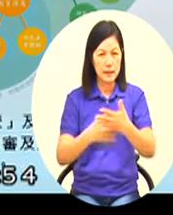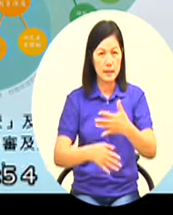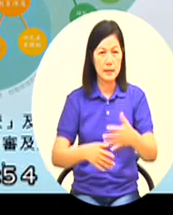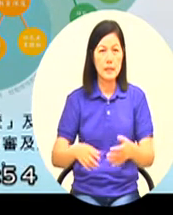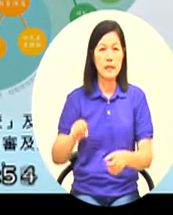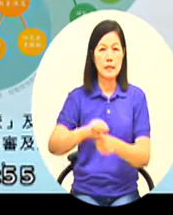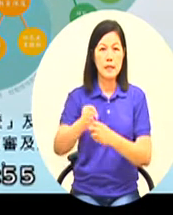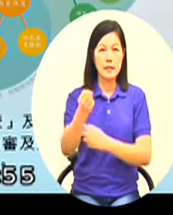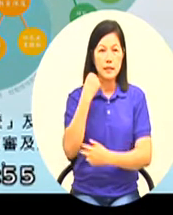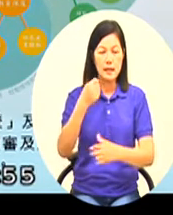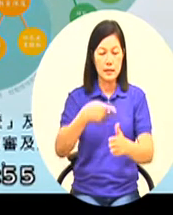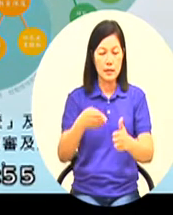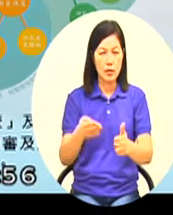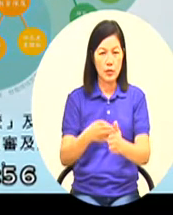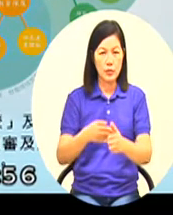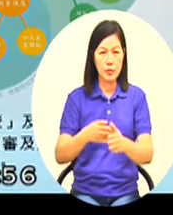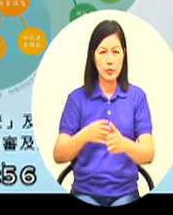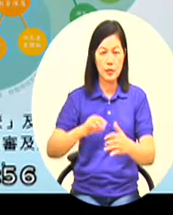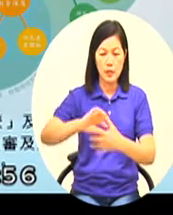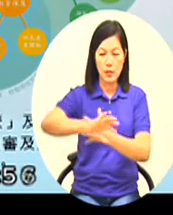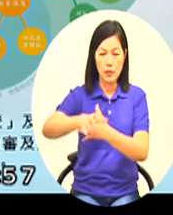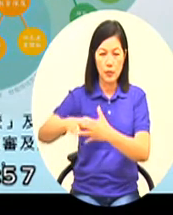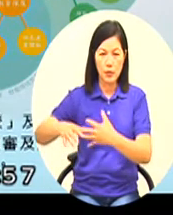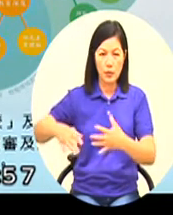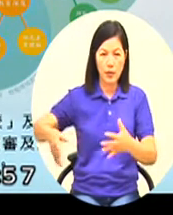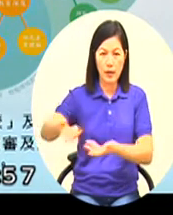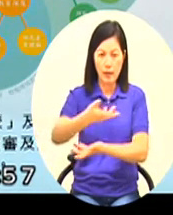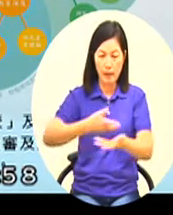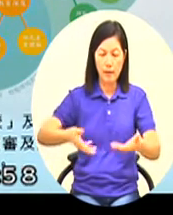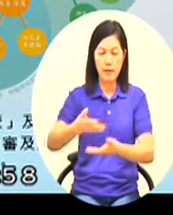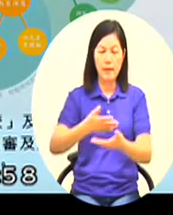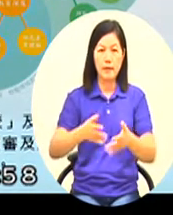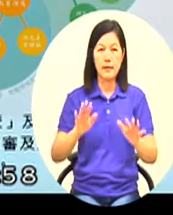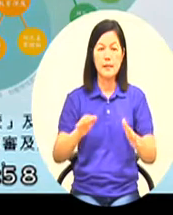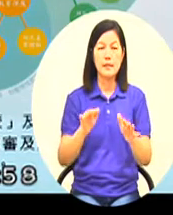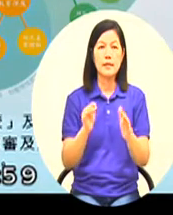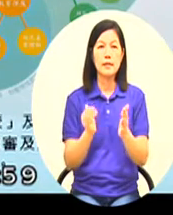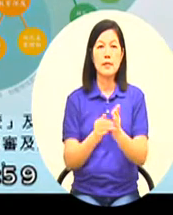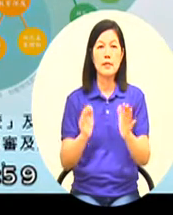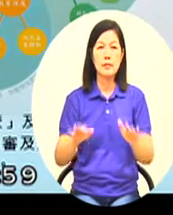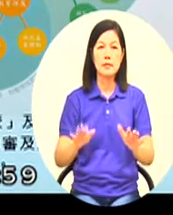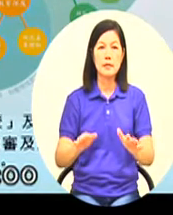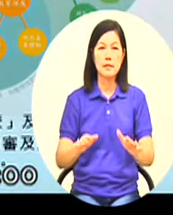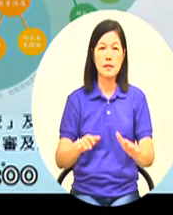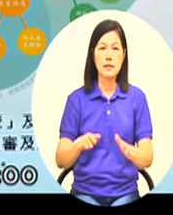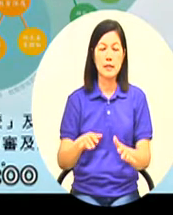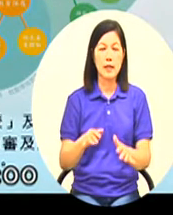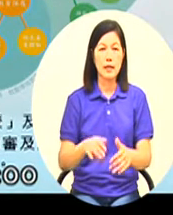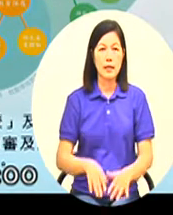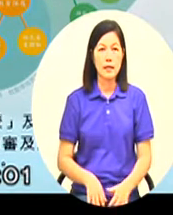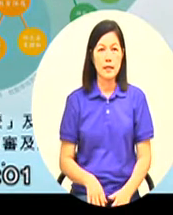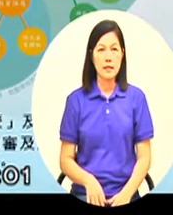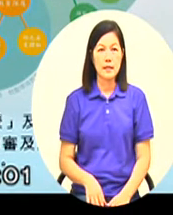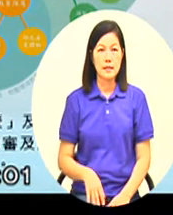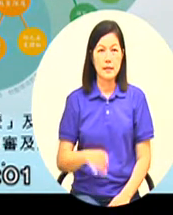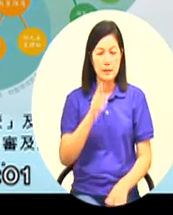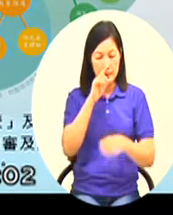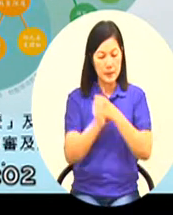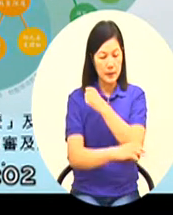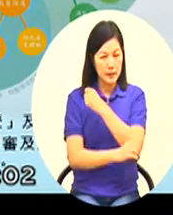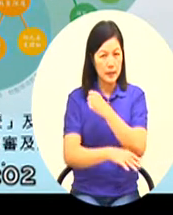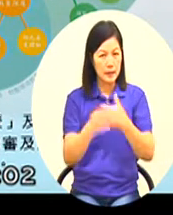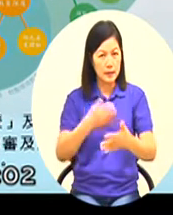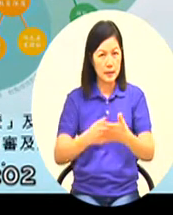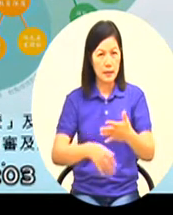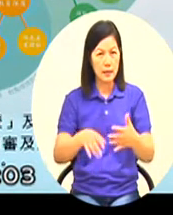境教育的国际的交流。所以截至目前为止，包含辅导了这一些有5个低碳的社区，以及2个